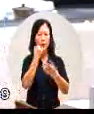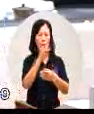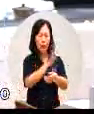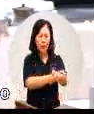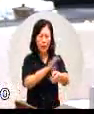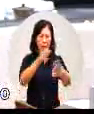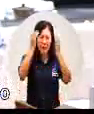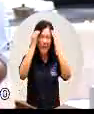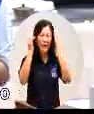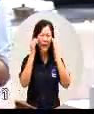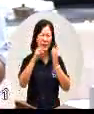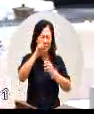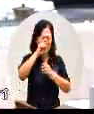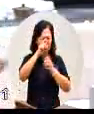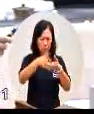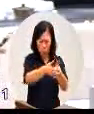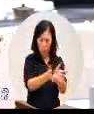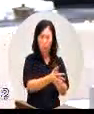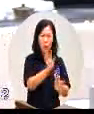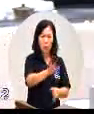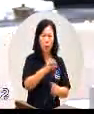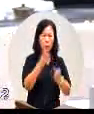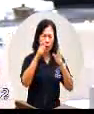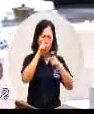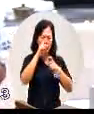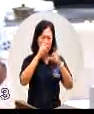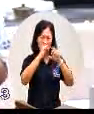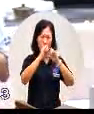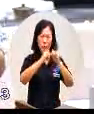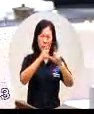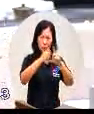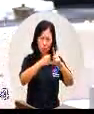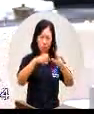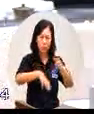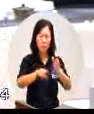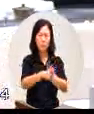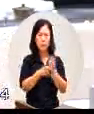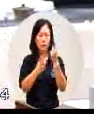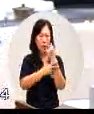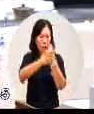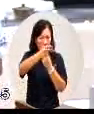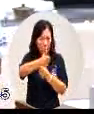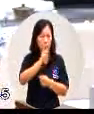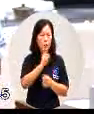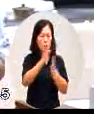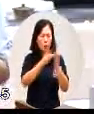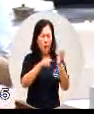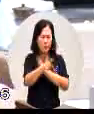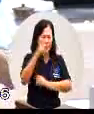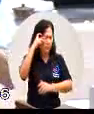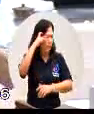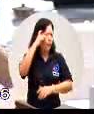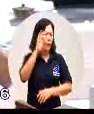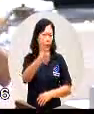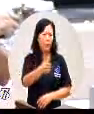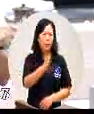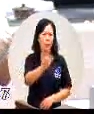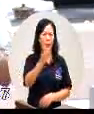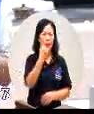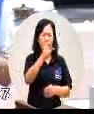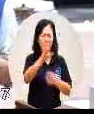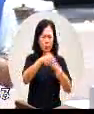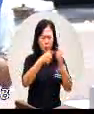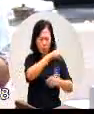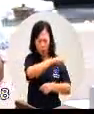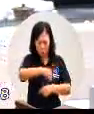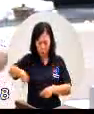男子社区啊，男子旧部落社区的居民里长一直很感冒。为什么只有单向的？